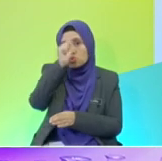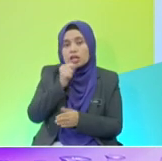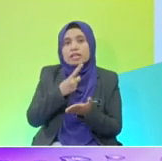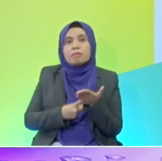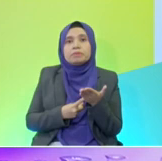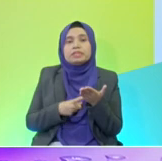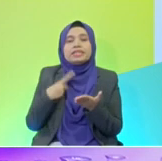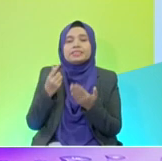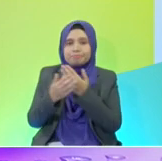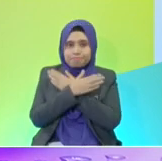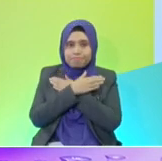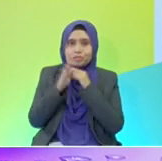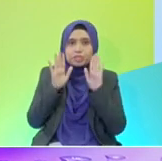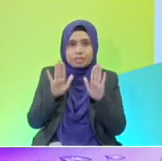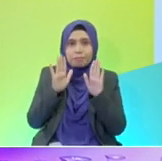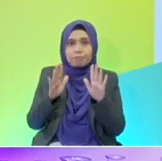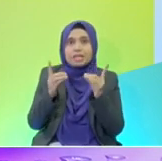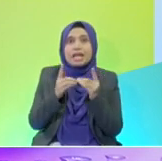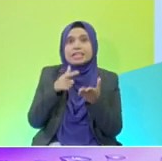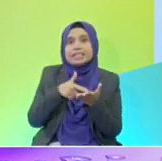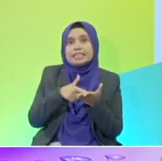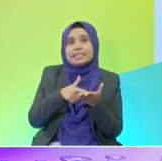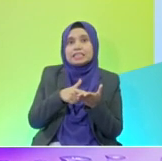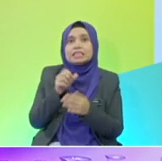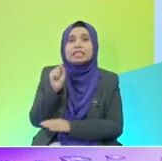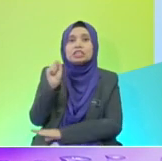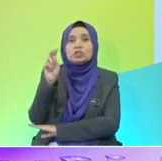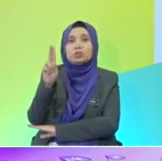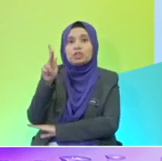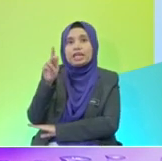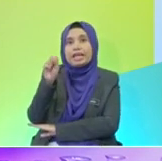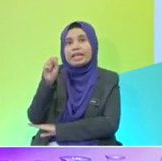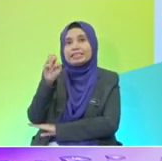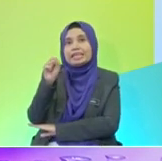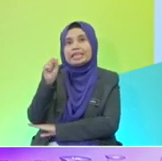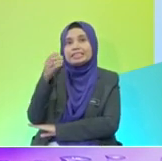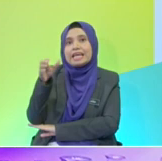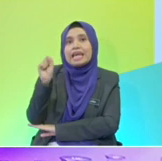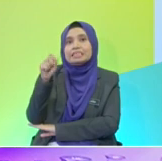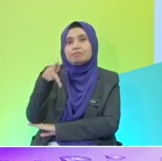kita kembali selepas ini terus kami menuntun sukses SPM 2022